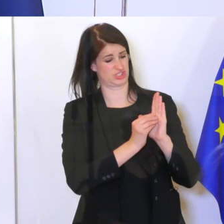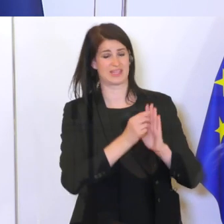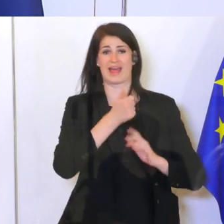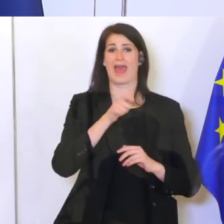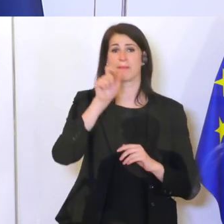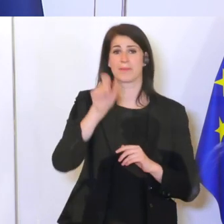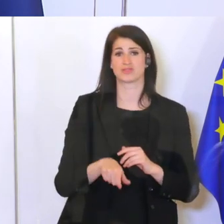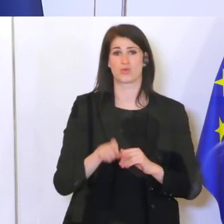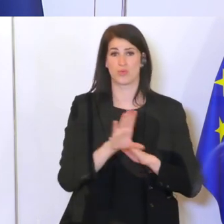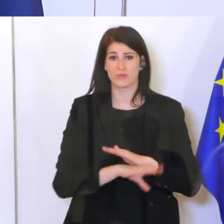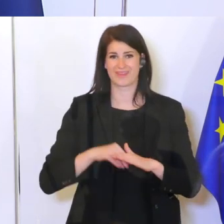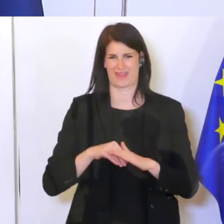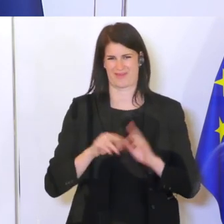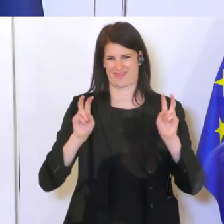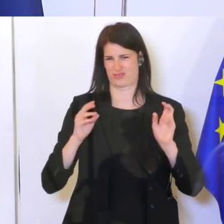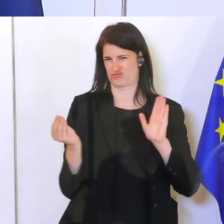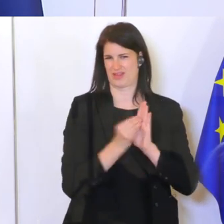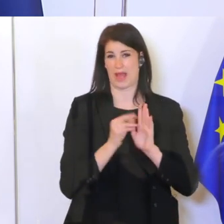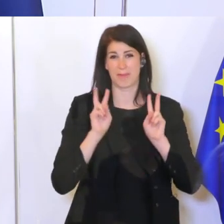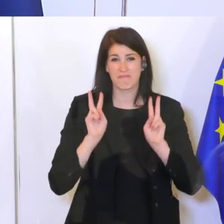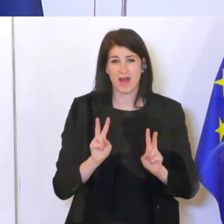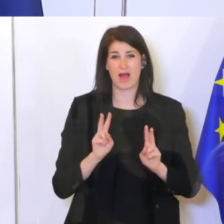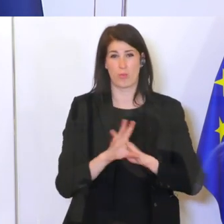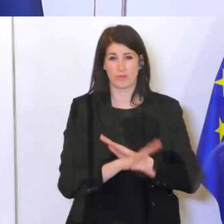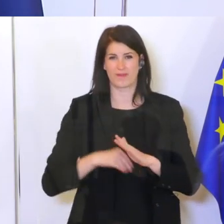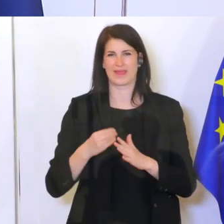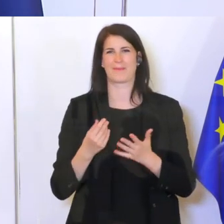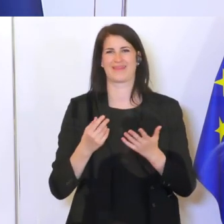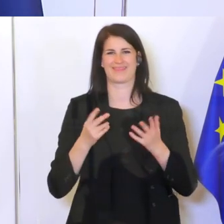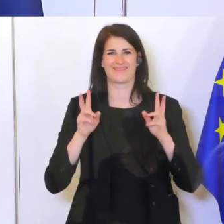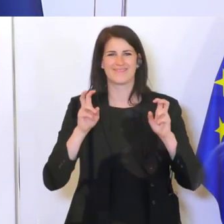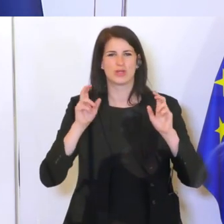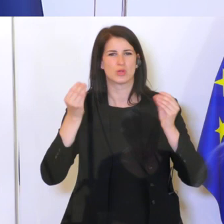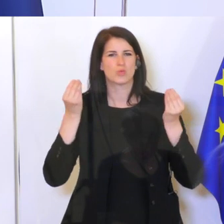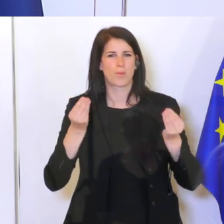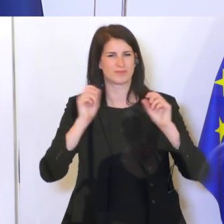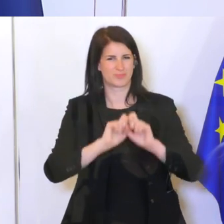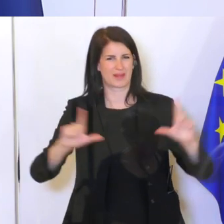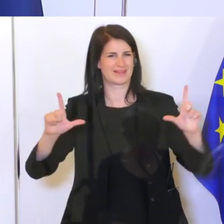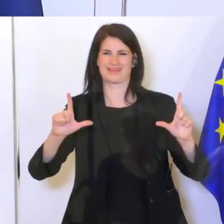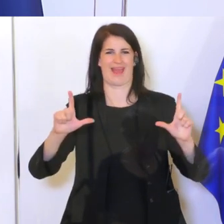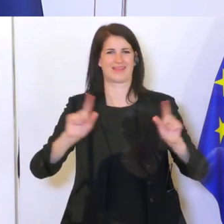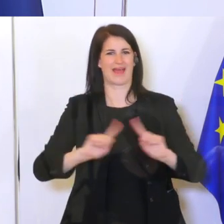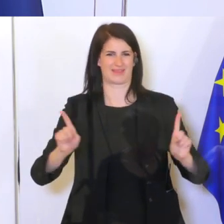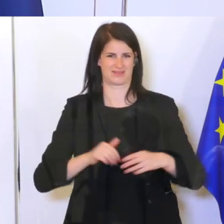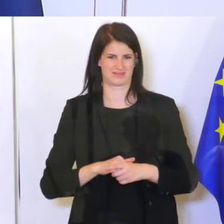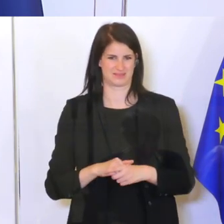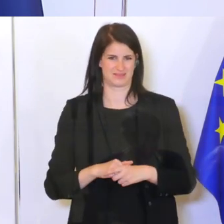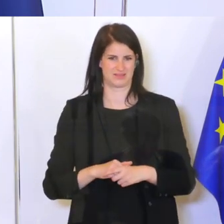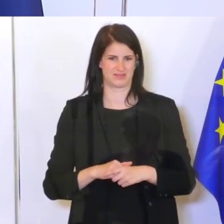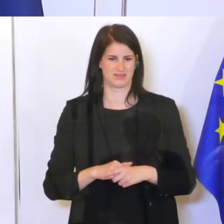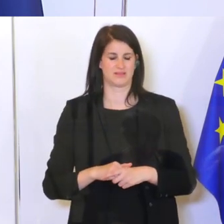im landläufigen Wort sind. An sie wollen wir uns mit dieser Maßnahme richten.